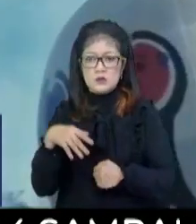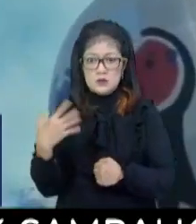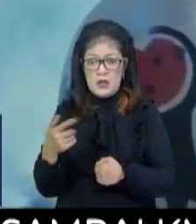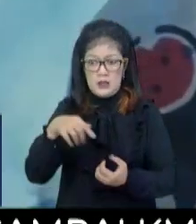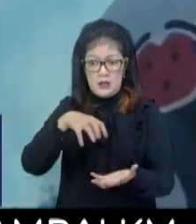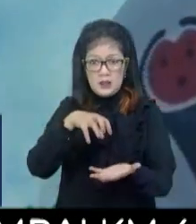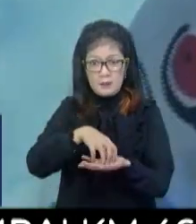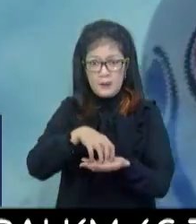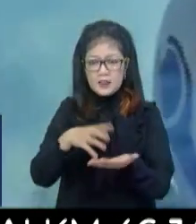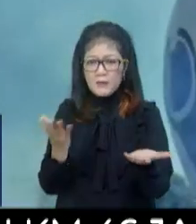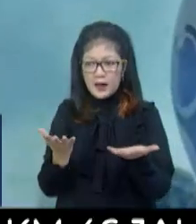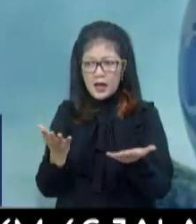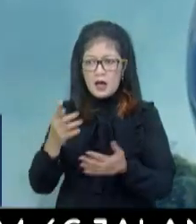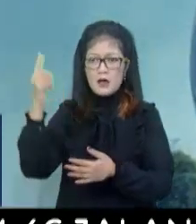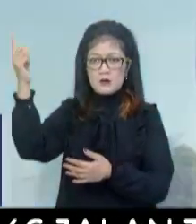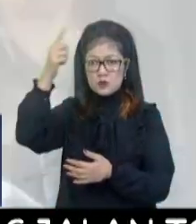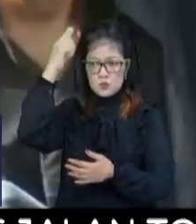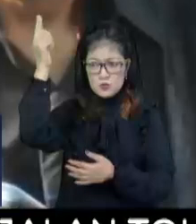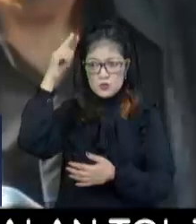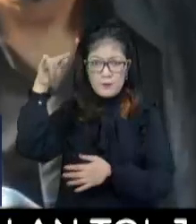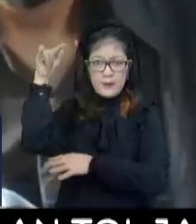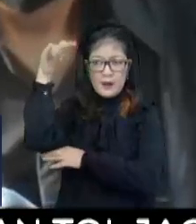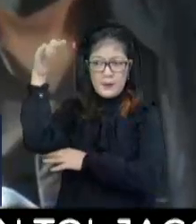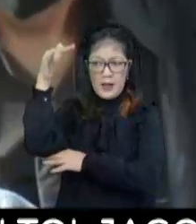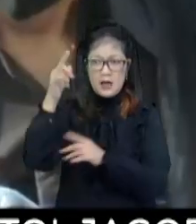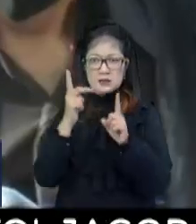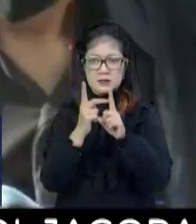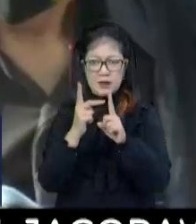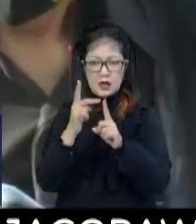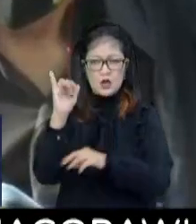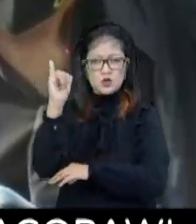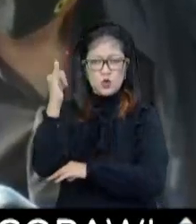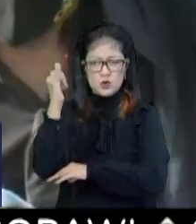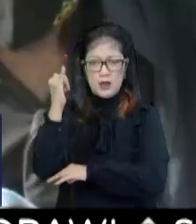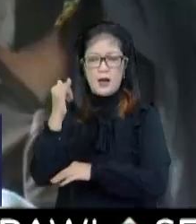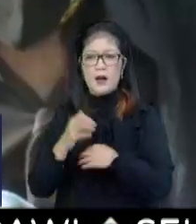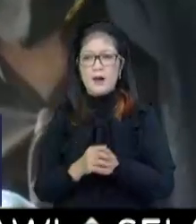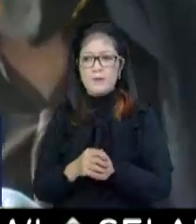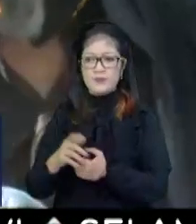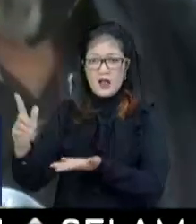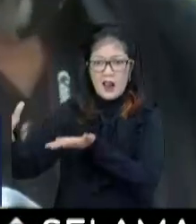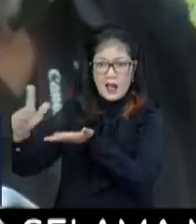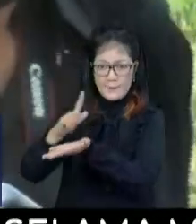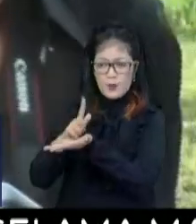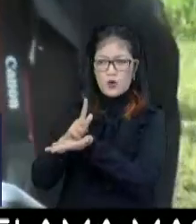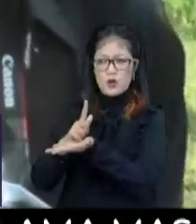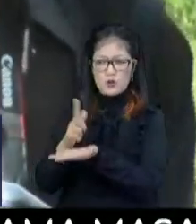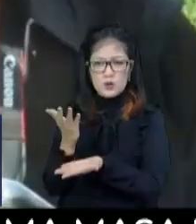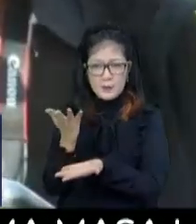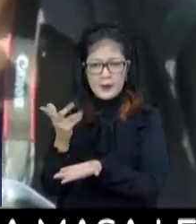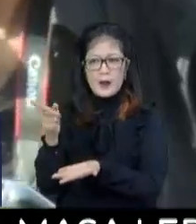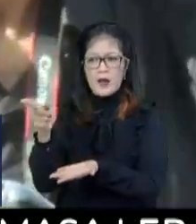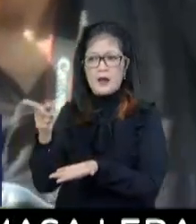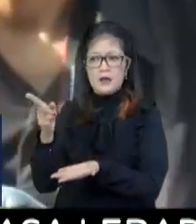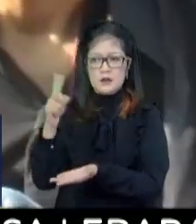penerbangan Semarang dan Yogyakarta. Kalau laporan yang dapat kami dapat dari KIREP ya, atau